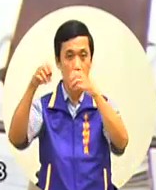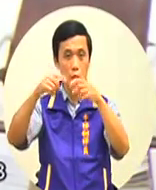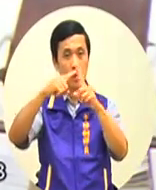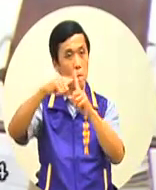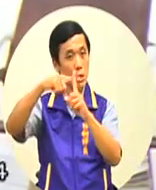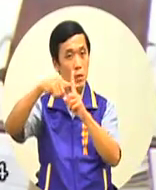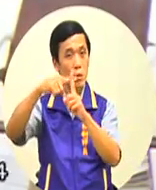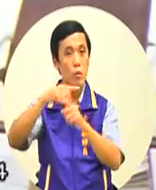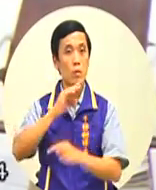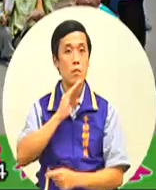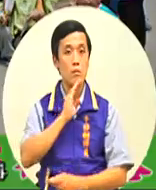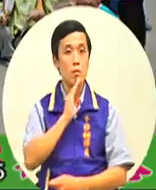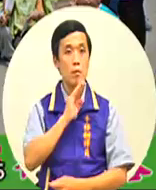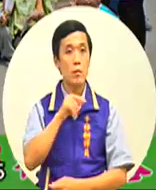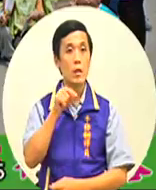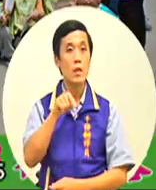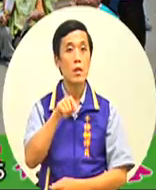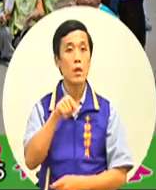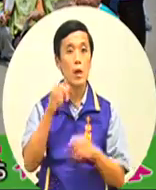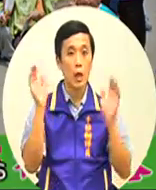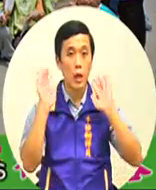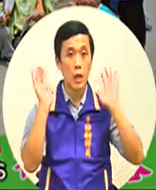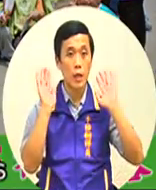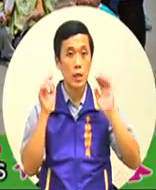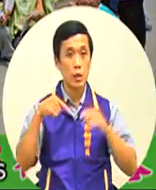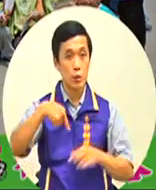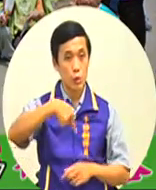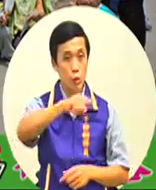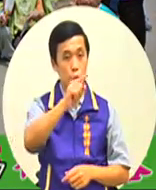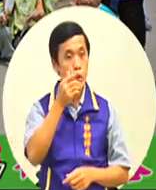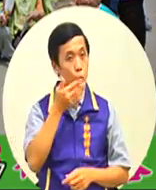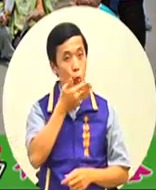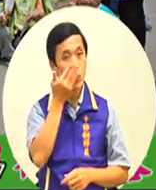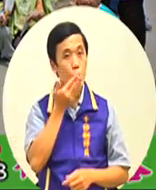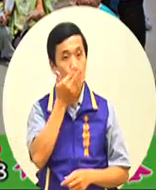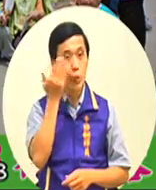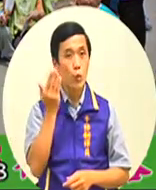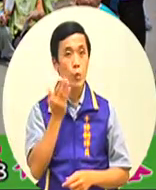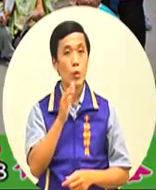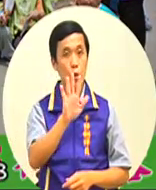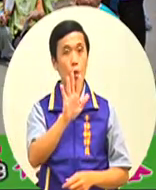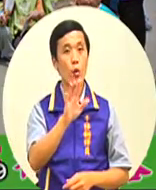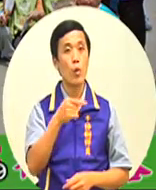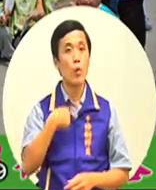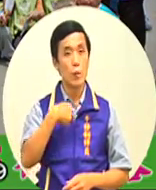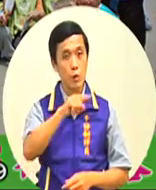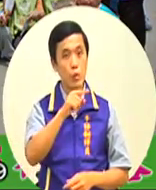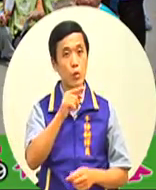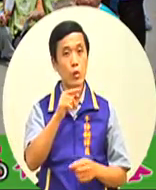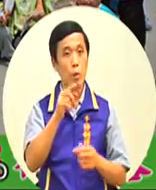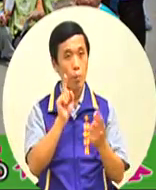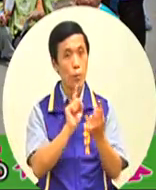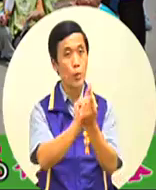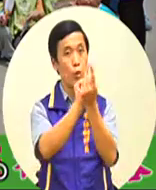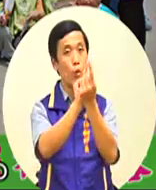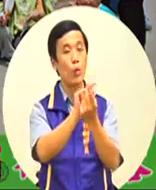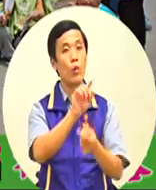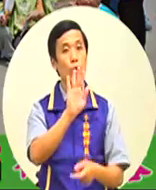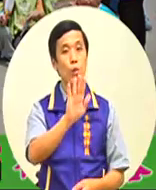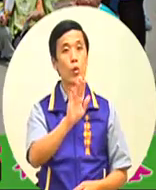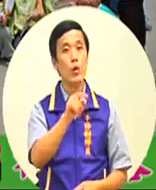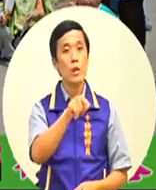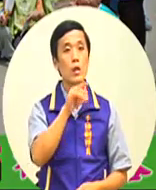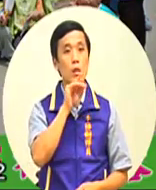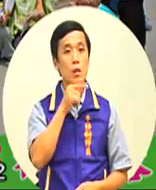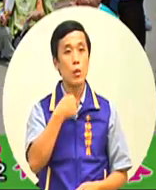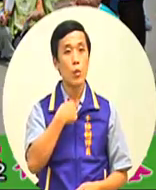这个这里也小朋友也去做户外的教学哦，这个都我们去啊，刚好是小朋友去啊，我们也啊，这个是婉